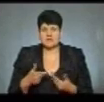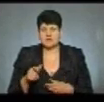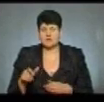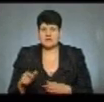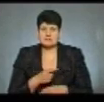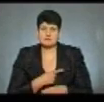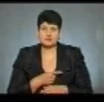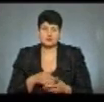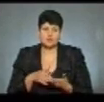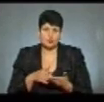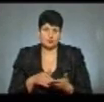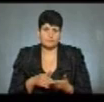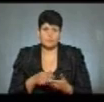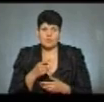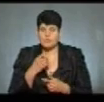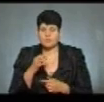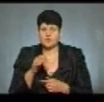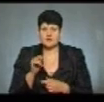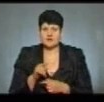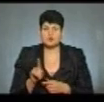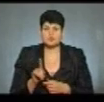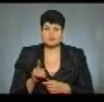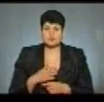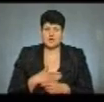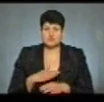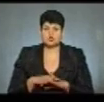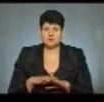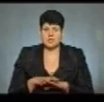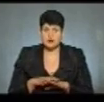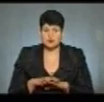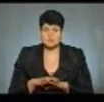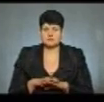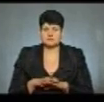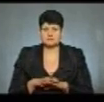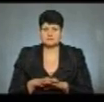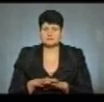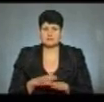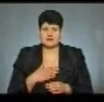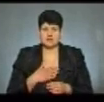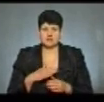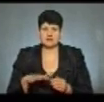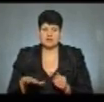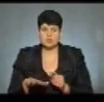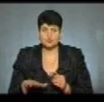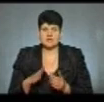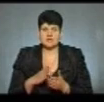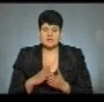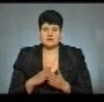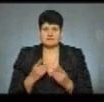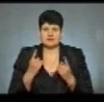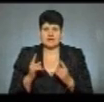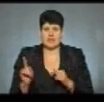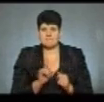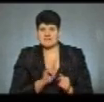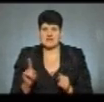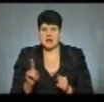медичною допомогою. Ну, говоримо про те, що все ж таки наш народ, мабуть, на нашій території дуже велика є міграція